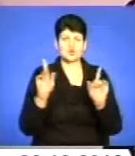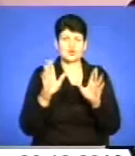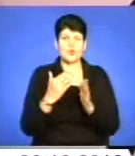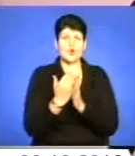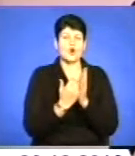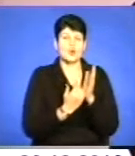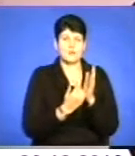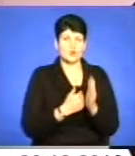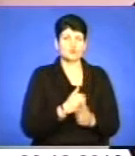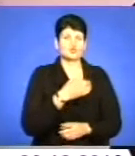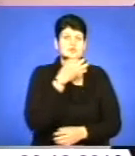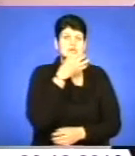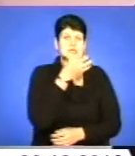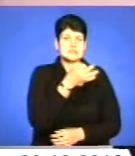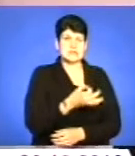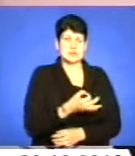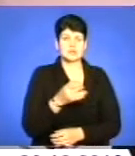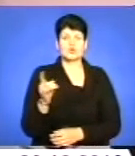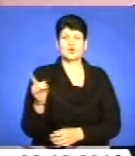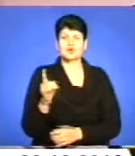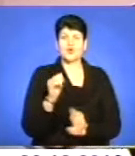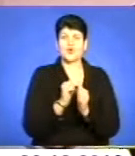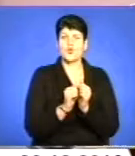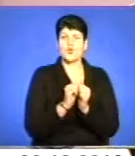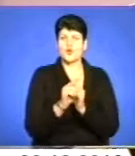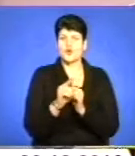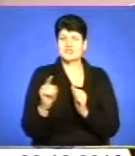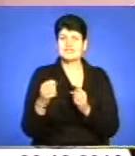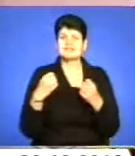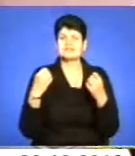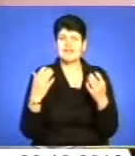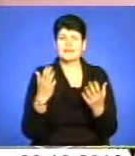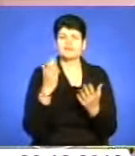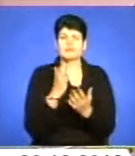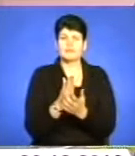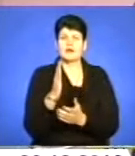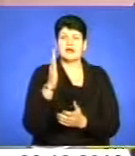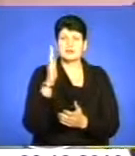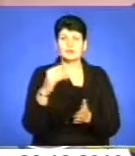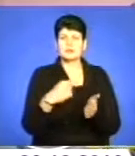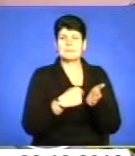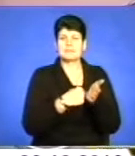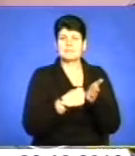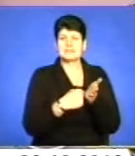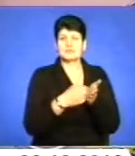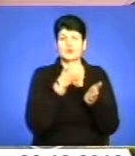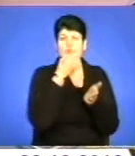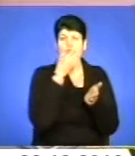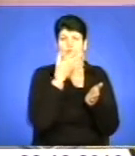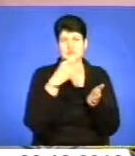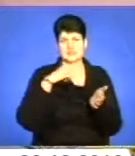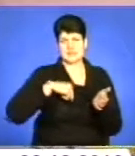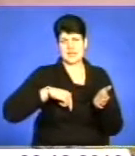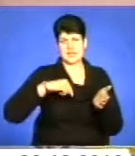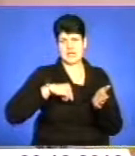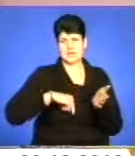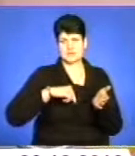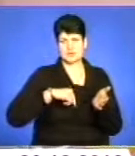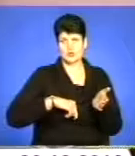таку річ, що кожне свято має бути підкреслене хорошим настроєм,